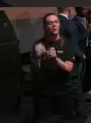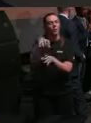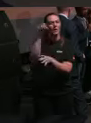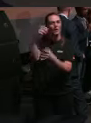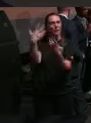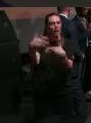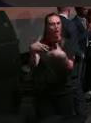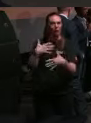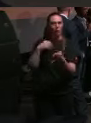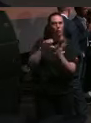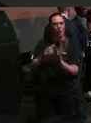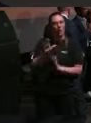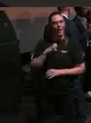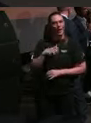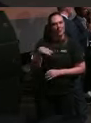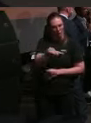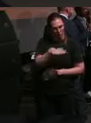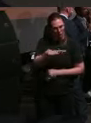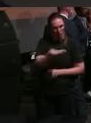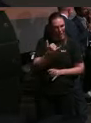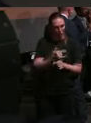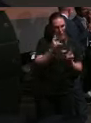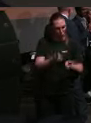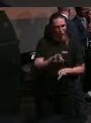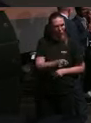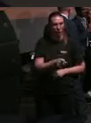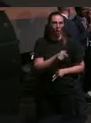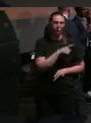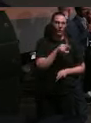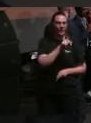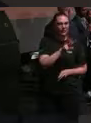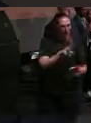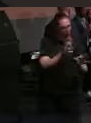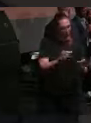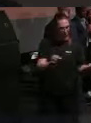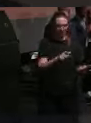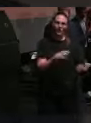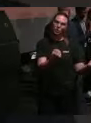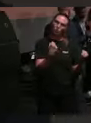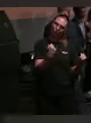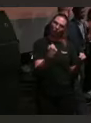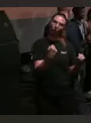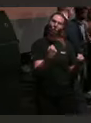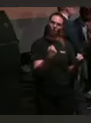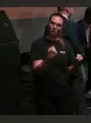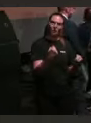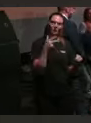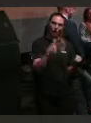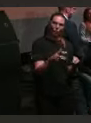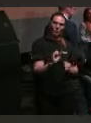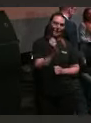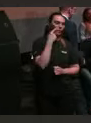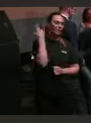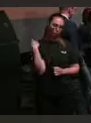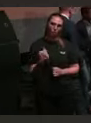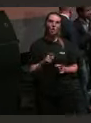har kontroll over arealdisponeringer i kommunen. Og derfor har vi i SV i hvert fall vært tydelige på, vi styrket jo klimaet med 300 millioner i fjor.